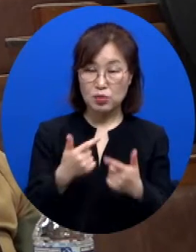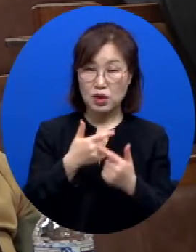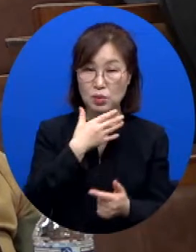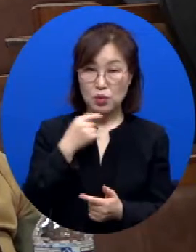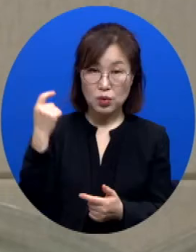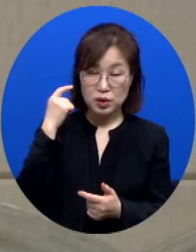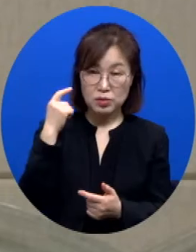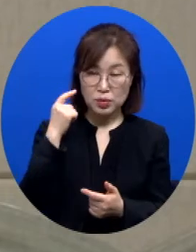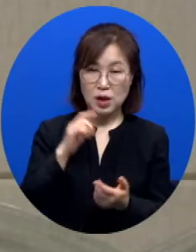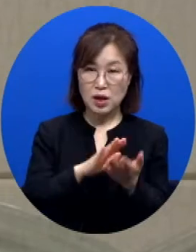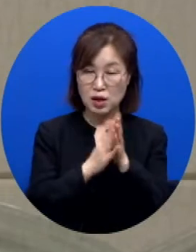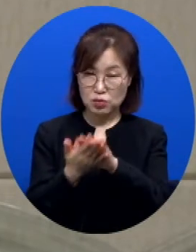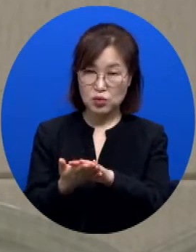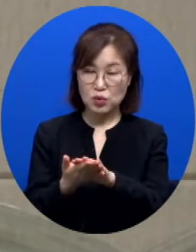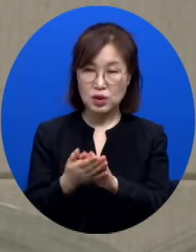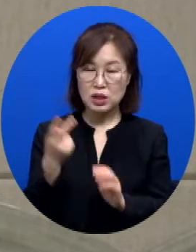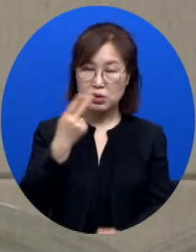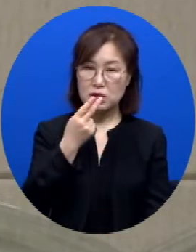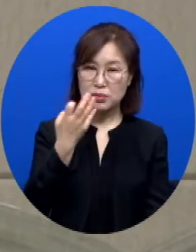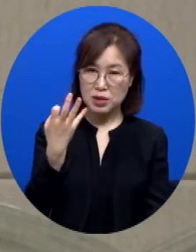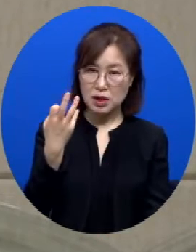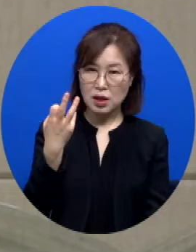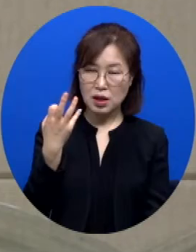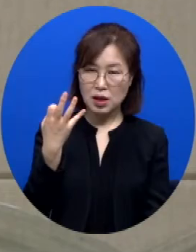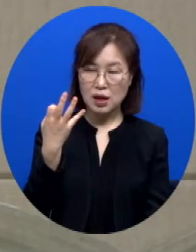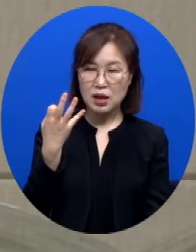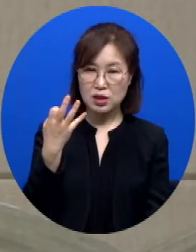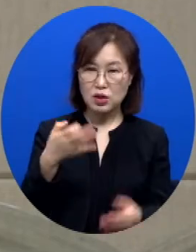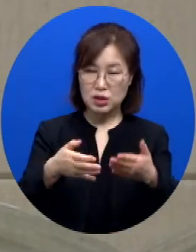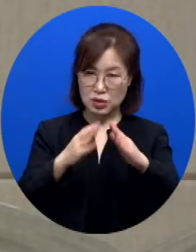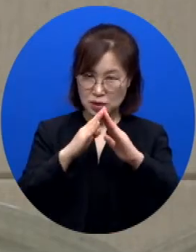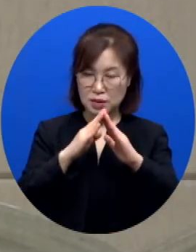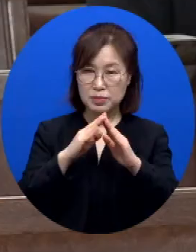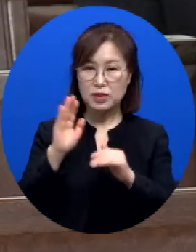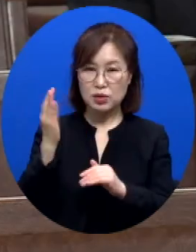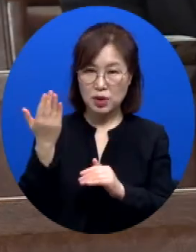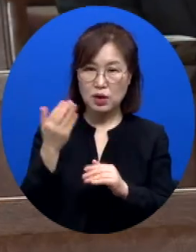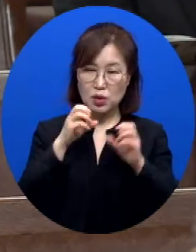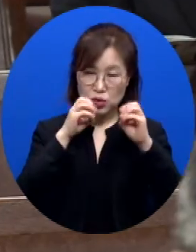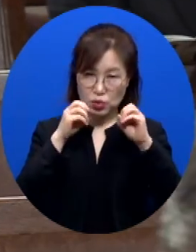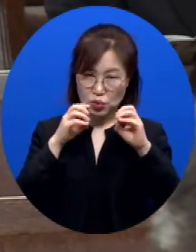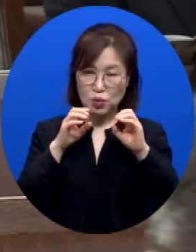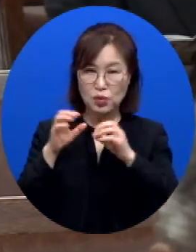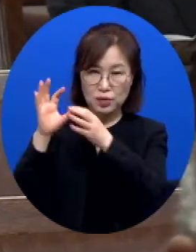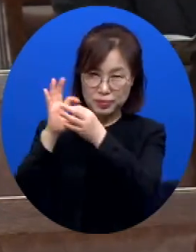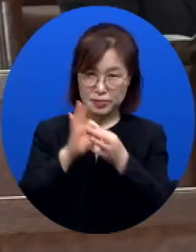운동 부부는 지난 2014년 창립해 초교파 전도 운동을 펼치고 있습니다